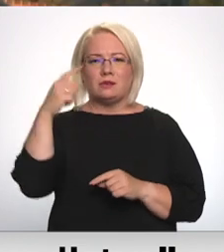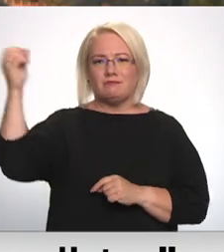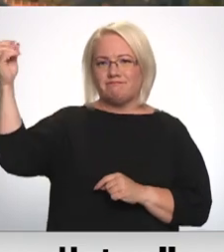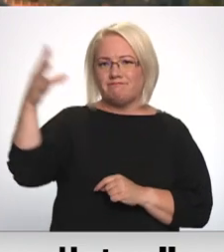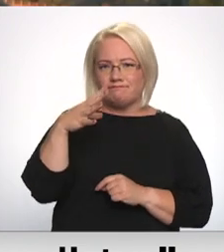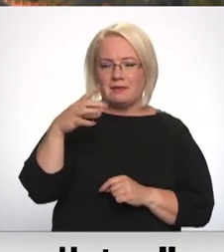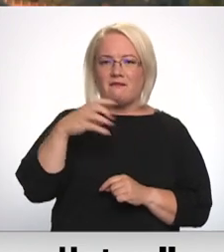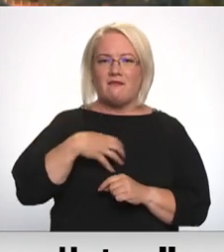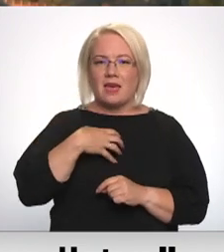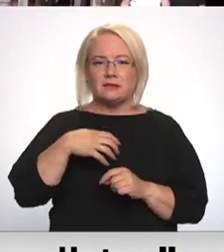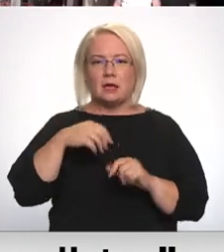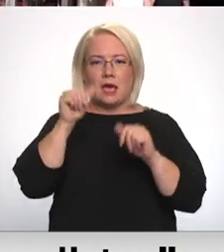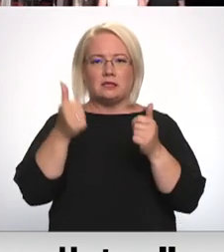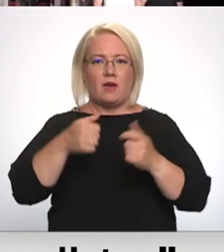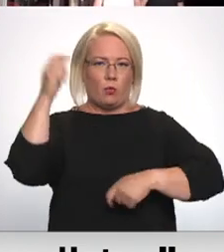bija jāuzbura lietus.